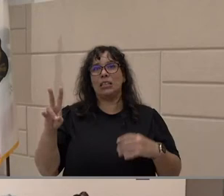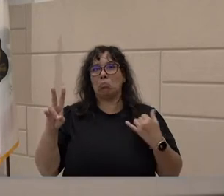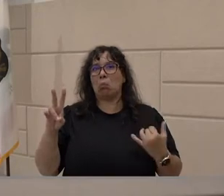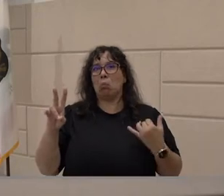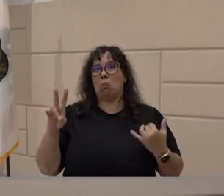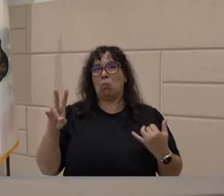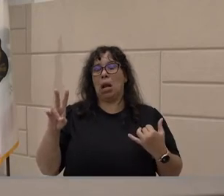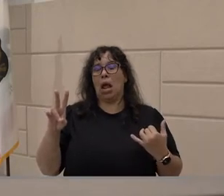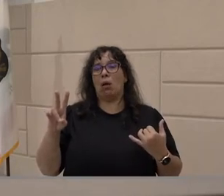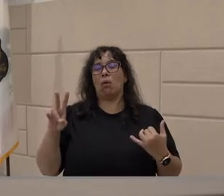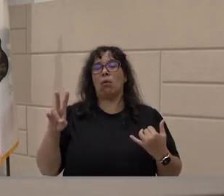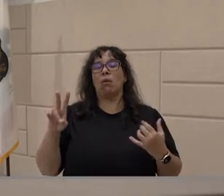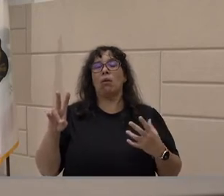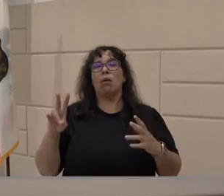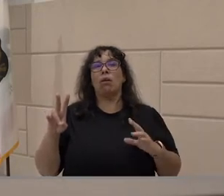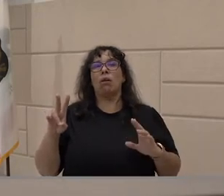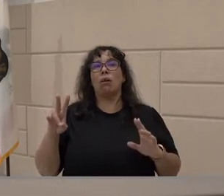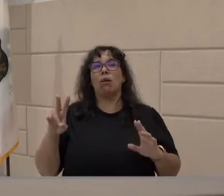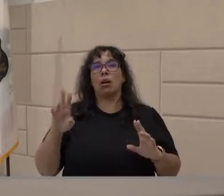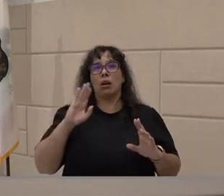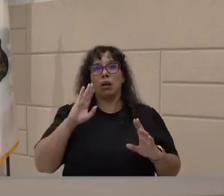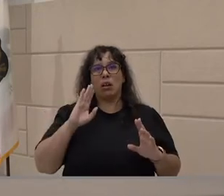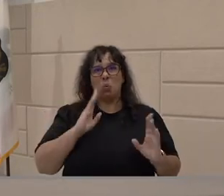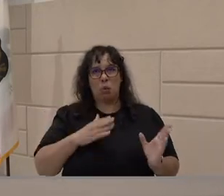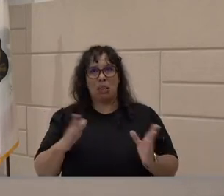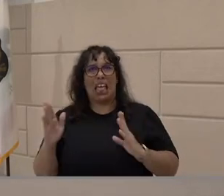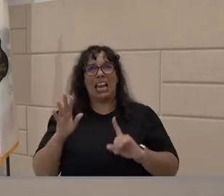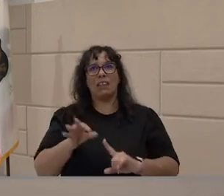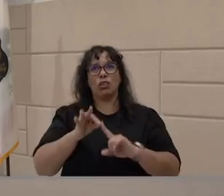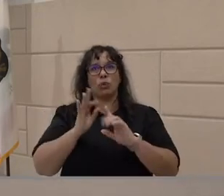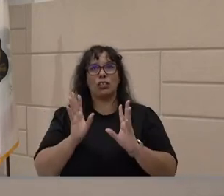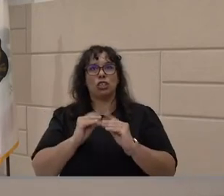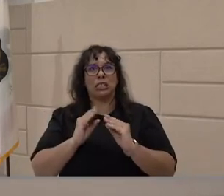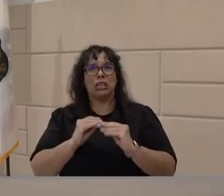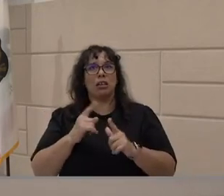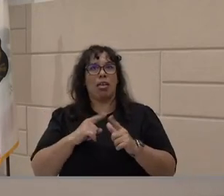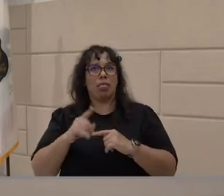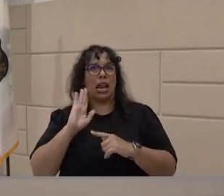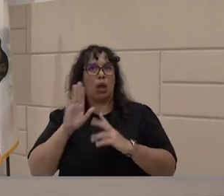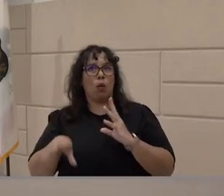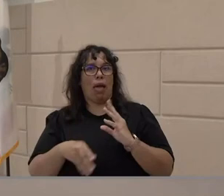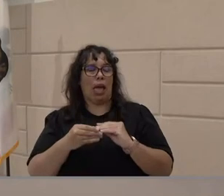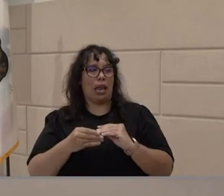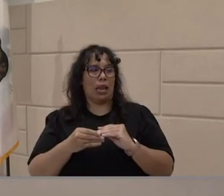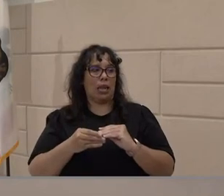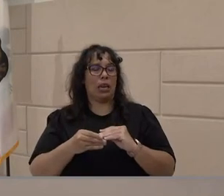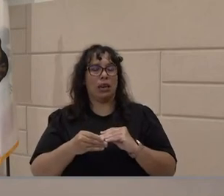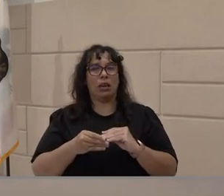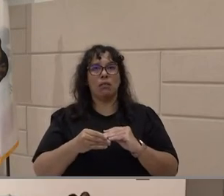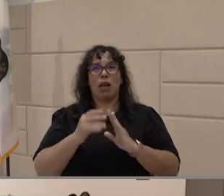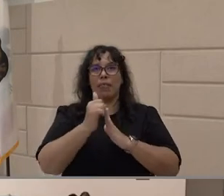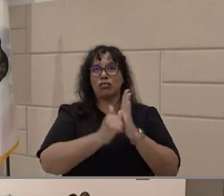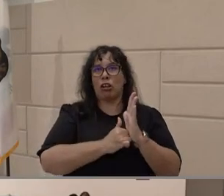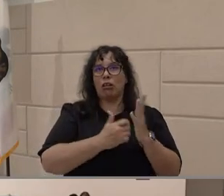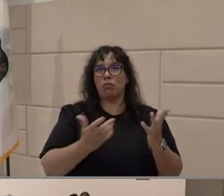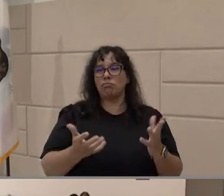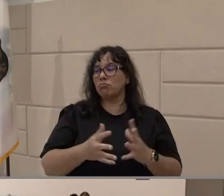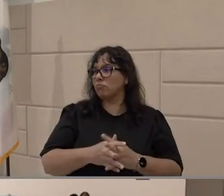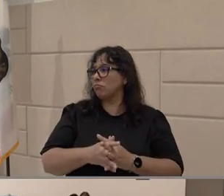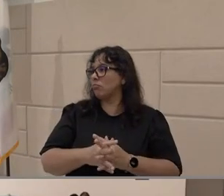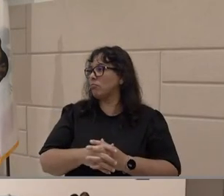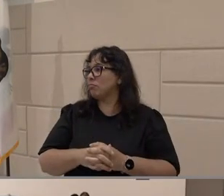រជុំលើកក្រោយនេះគឺជាការបញ្ជាក់ថាយើងនឹងមានគម្រោងបើកកម្មវិធីប្រជុំពិសេស